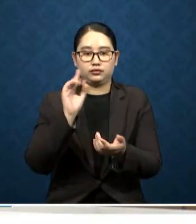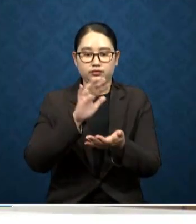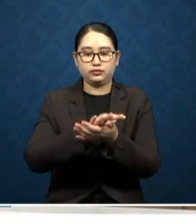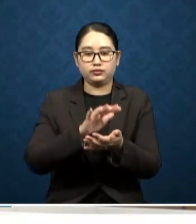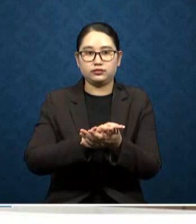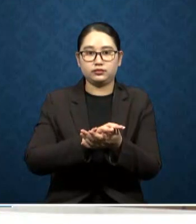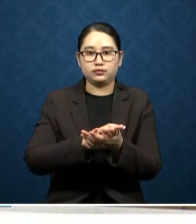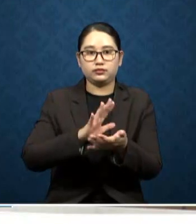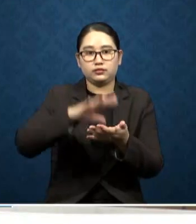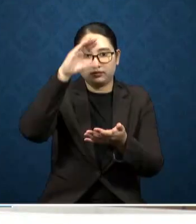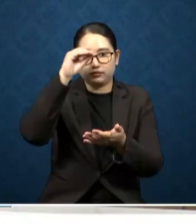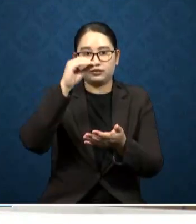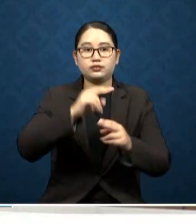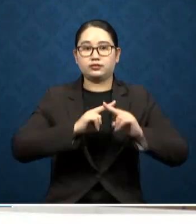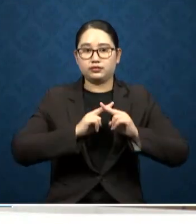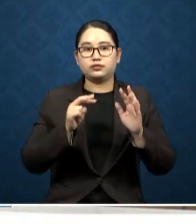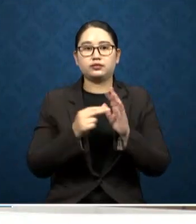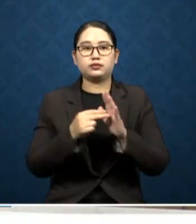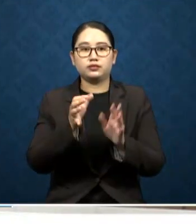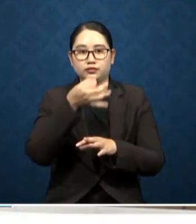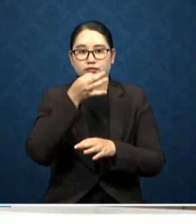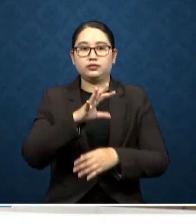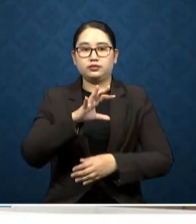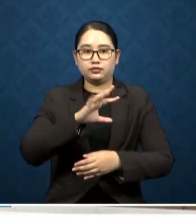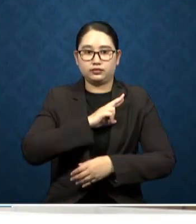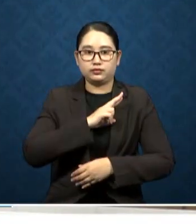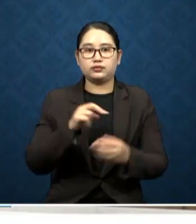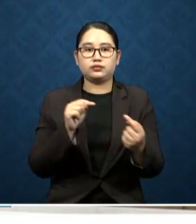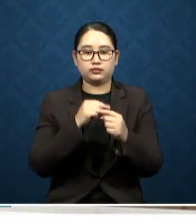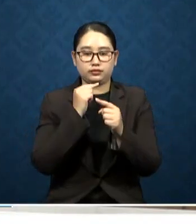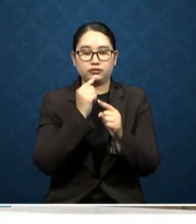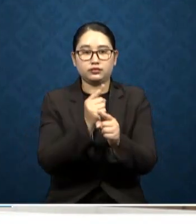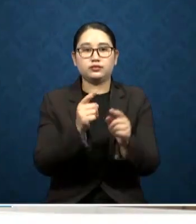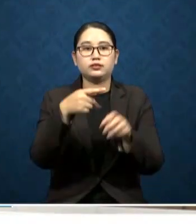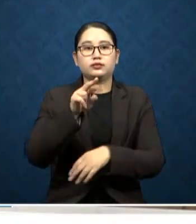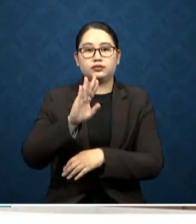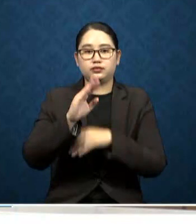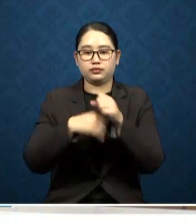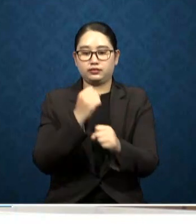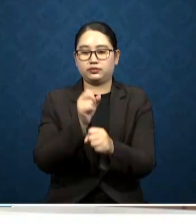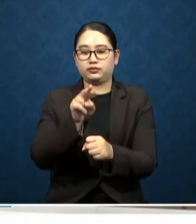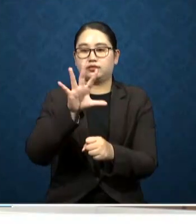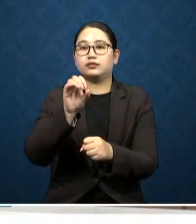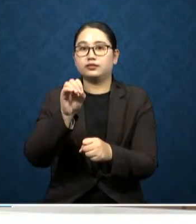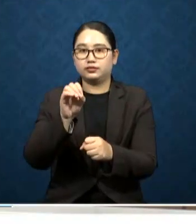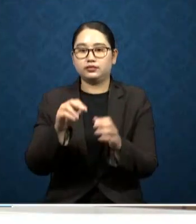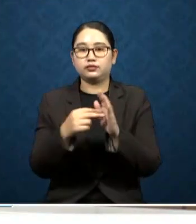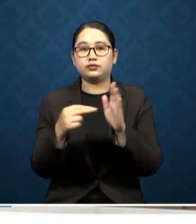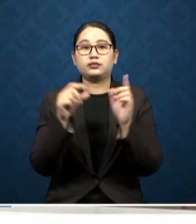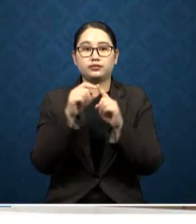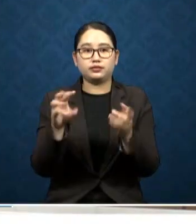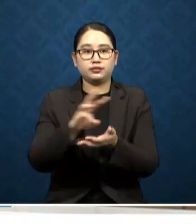ศึกษาเอกชนเนี่ยเป็นสาศึกษาที่เป็นอาชีวะประเภทที่เป็นตามพรบปี 2550 50โดยใช้คำว่า